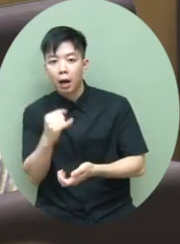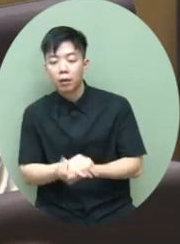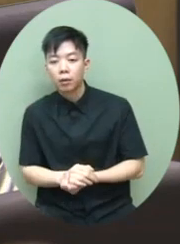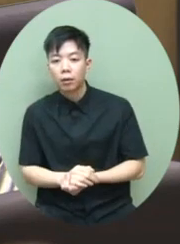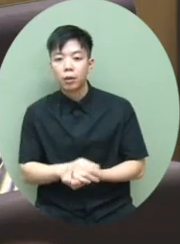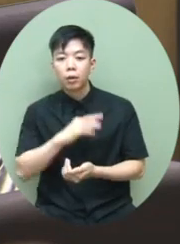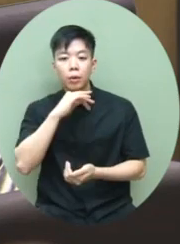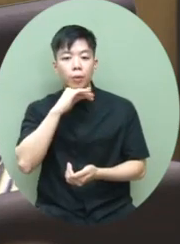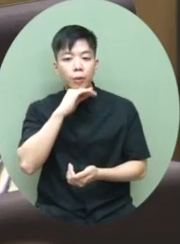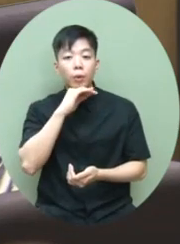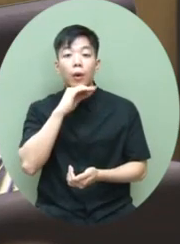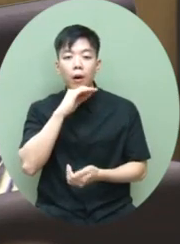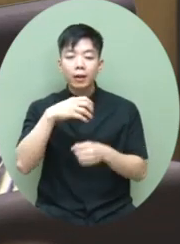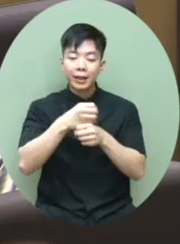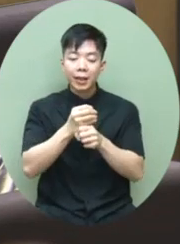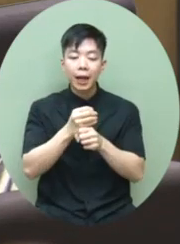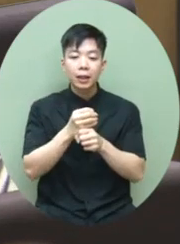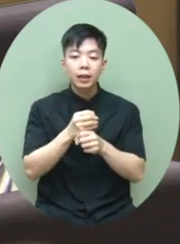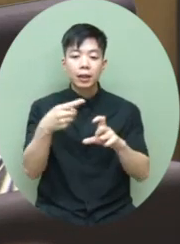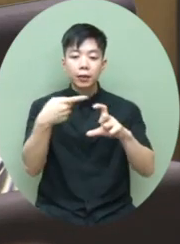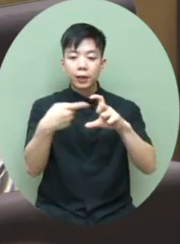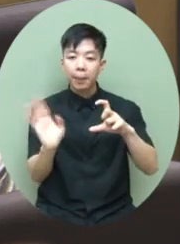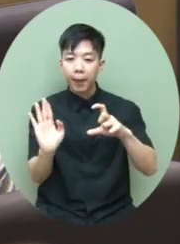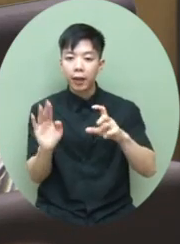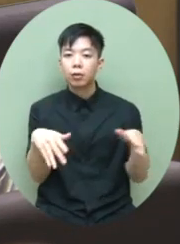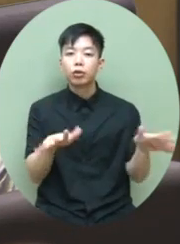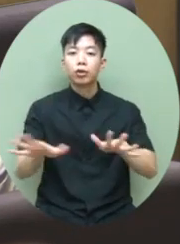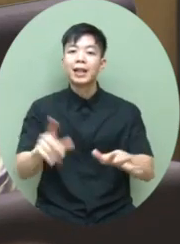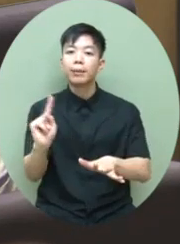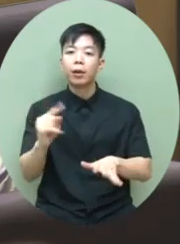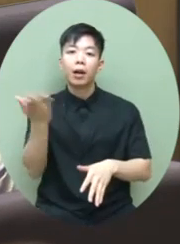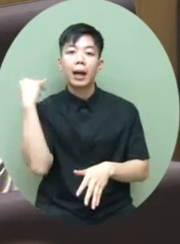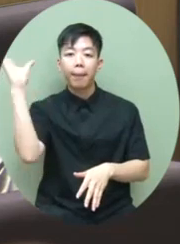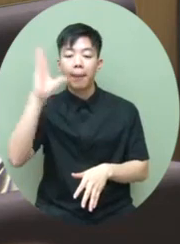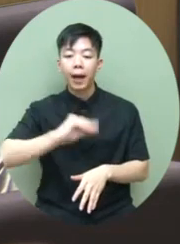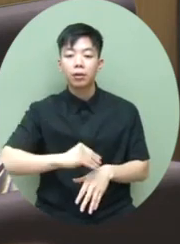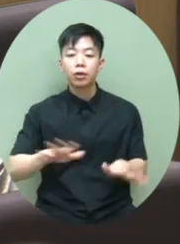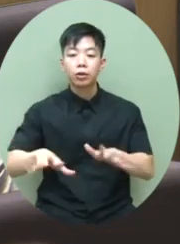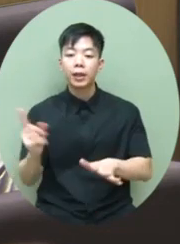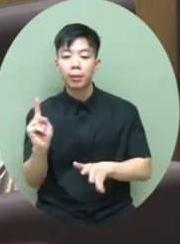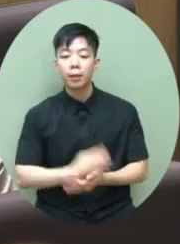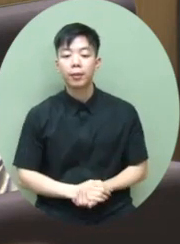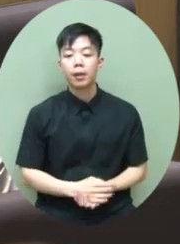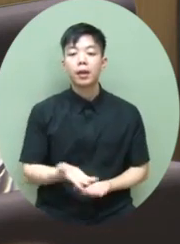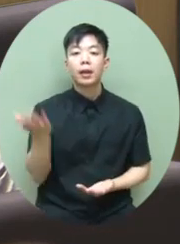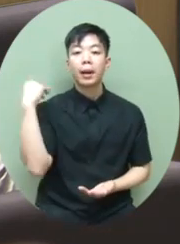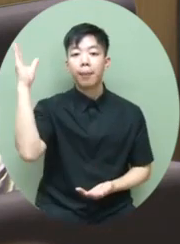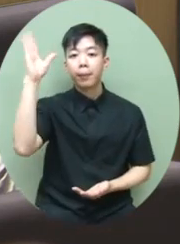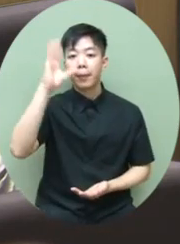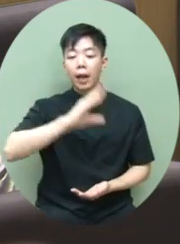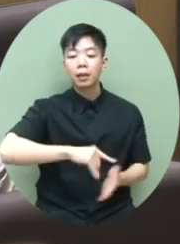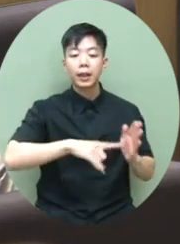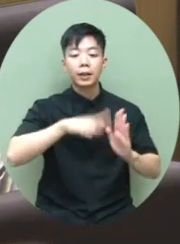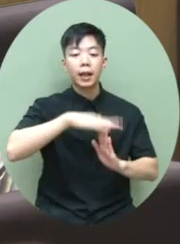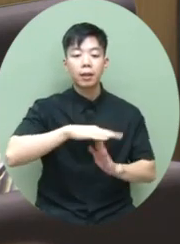即係非陰性嘅做法係點嘅？最後想問HA 嘅就係、是、尋晚博愛醫院嗰個轉院嗰個病人，想知佢個手術係乜